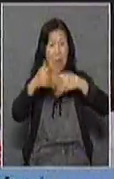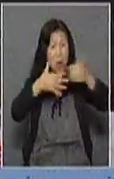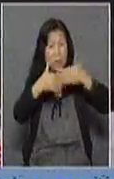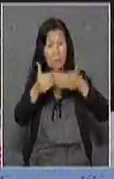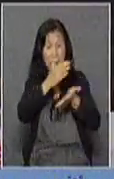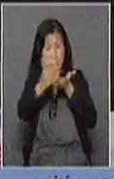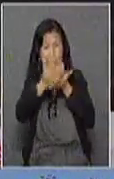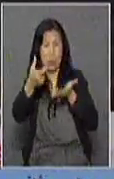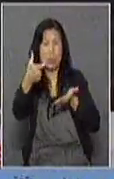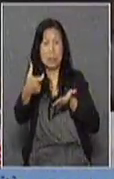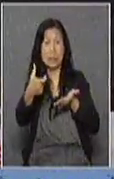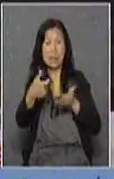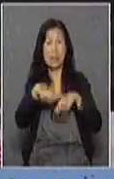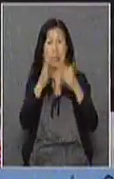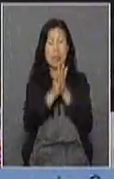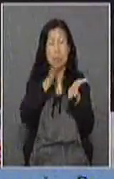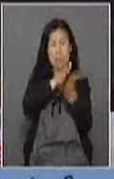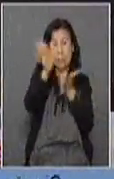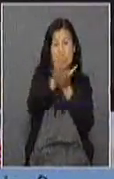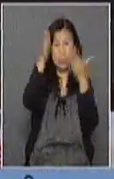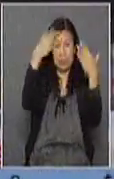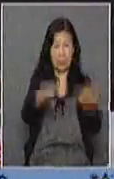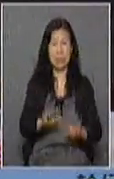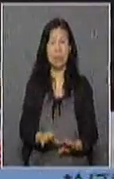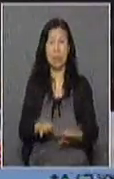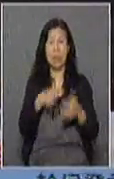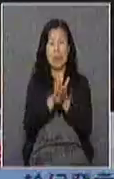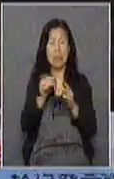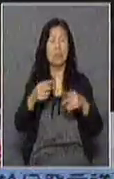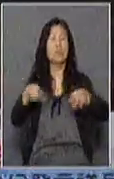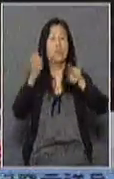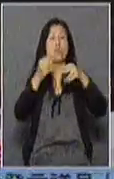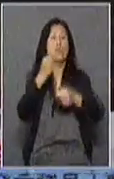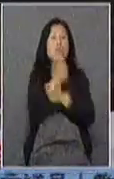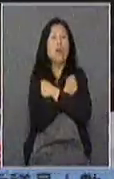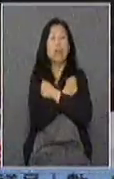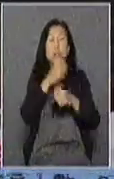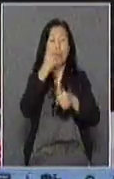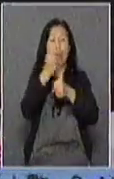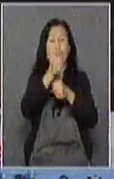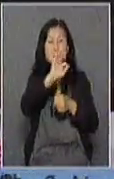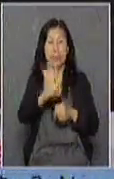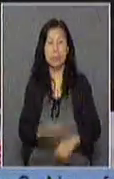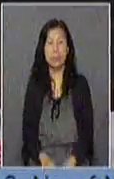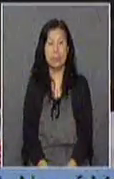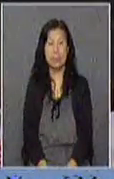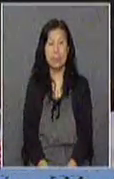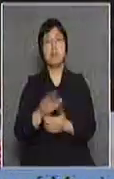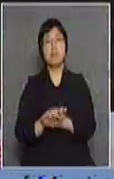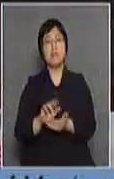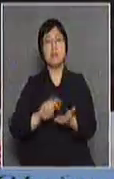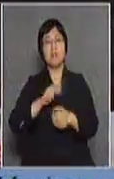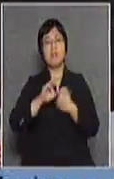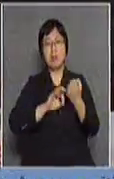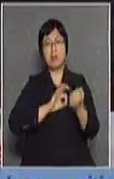款那裡，大家就將它刪掉去了，即是收工，不用做。沒有立法，